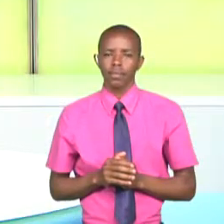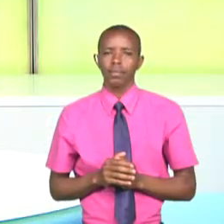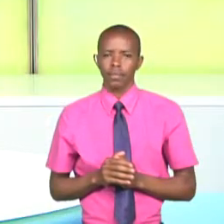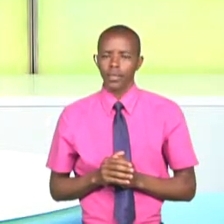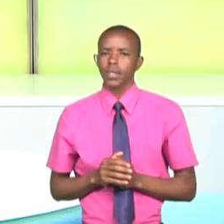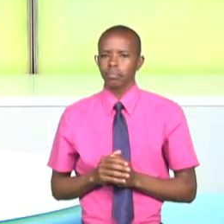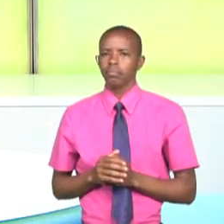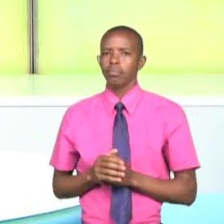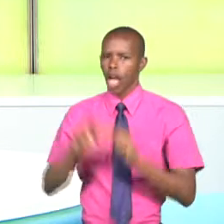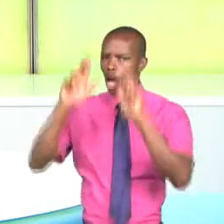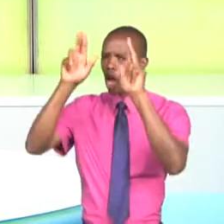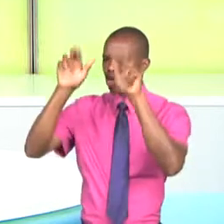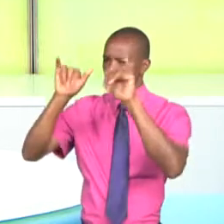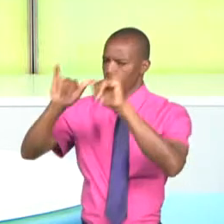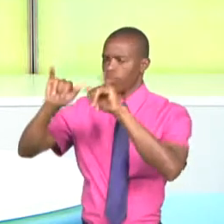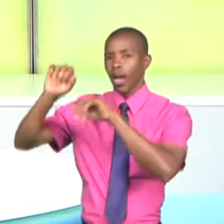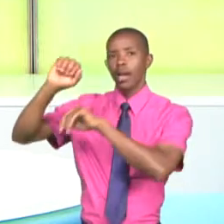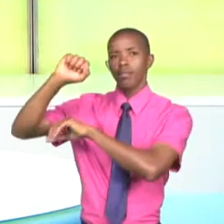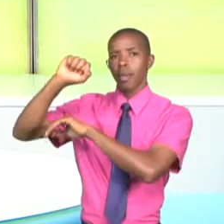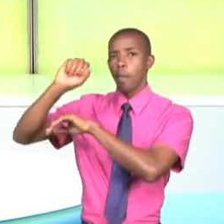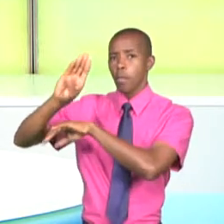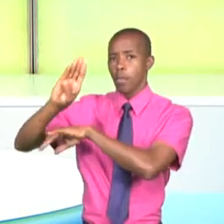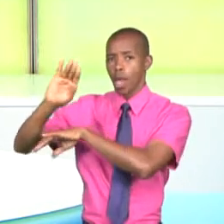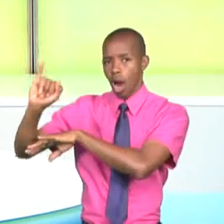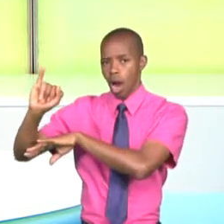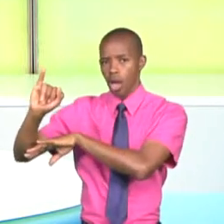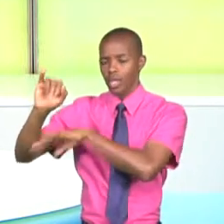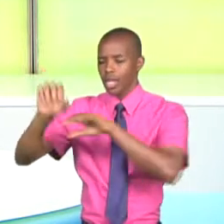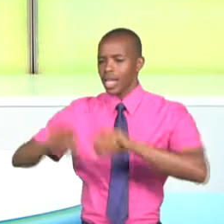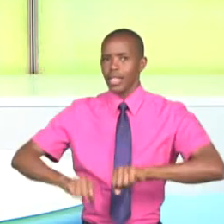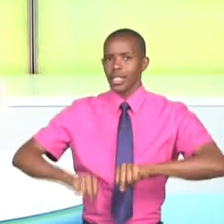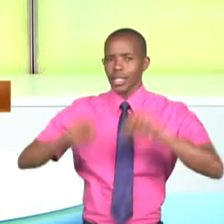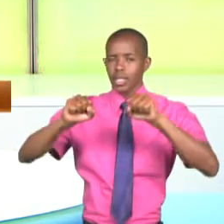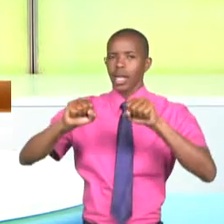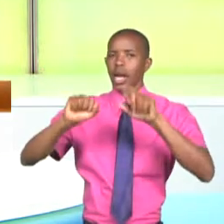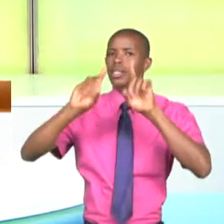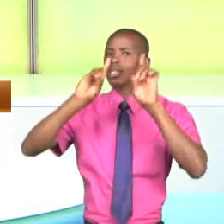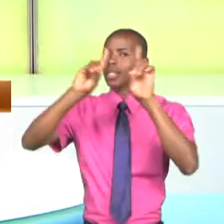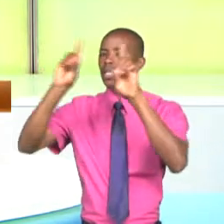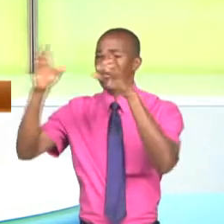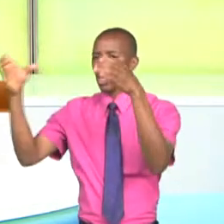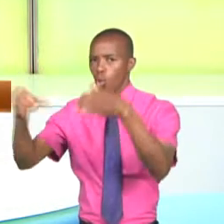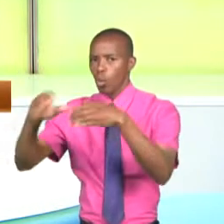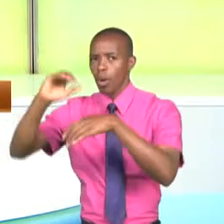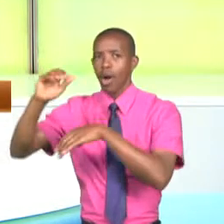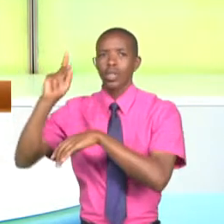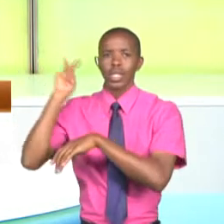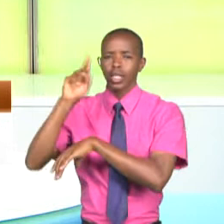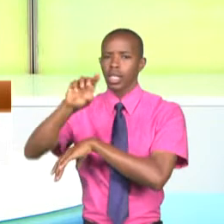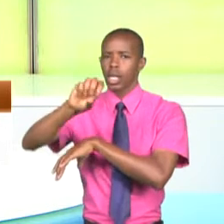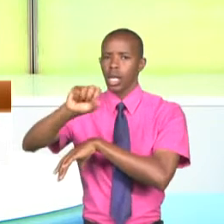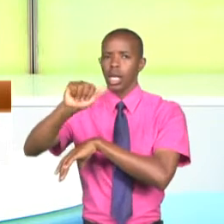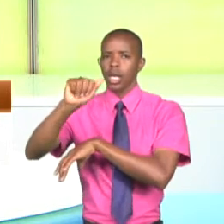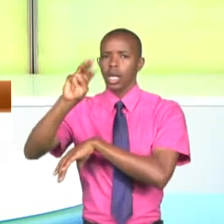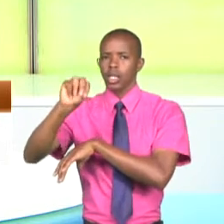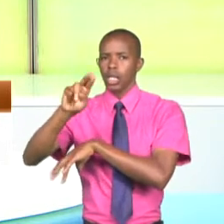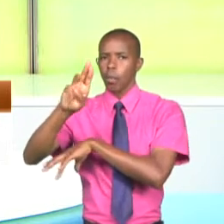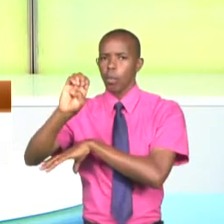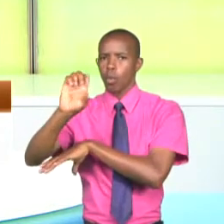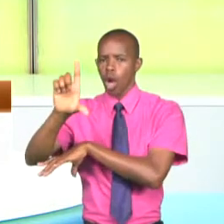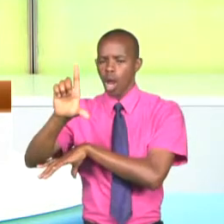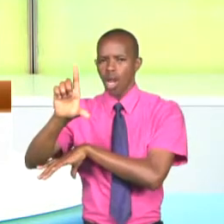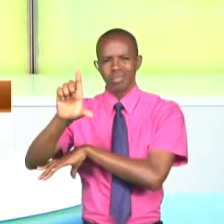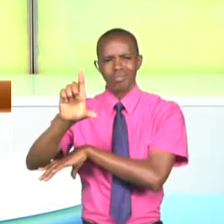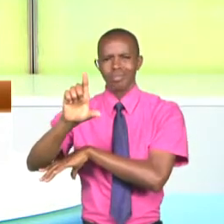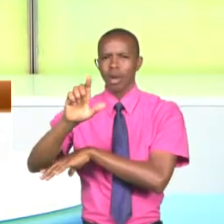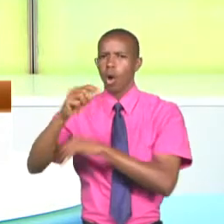Tusalie papo hapo kwa masala ya BBI, na mwenyekiti wa chama cha Tangatanga kaunti ya Kisii Samuel Omwando amekosoa hatua ya